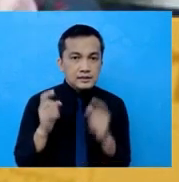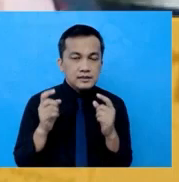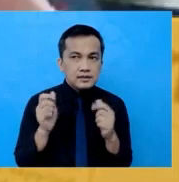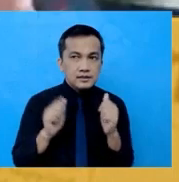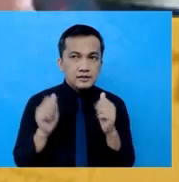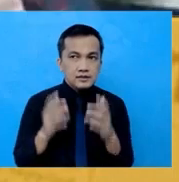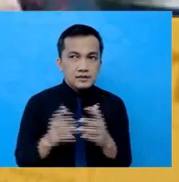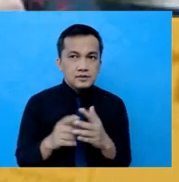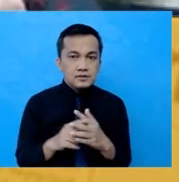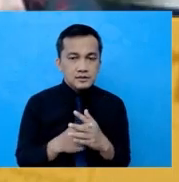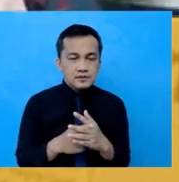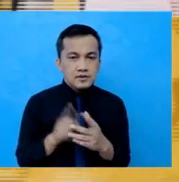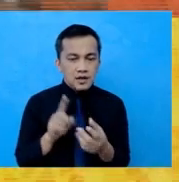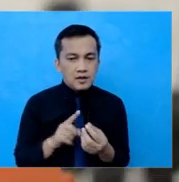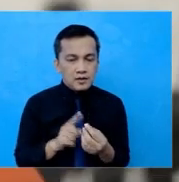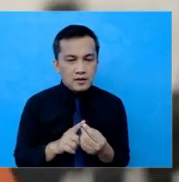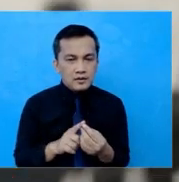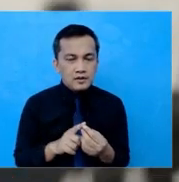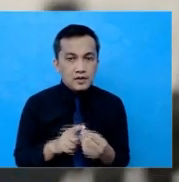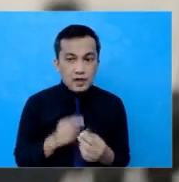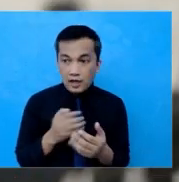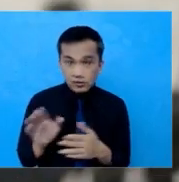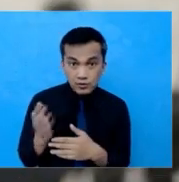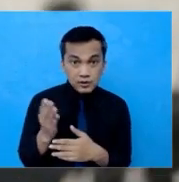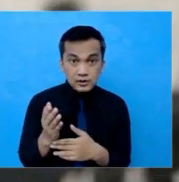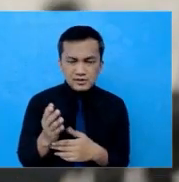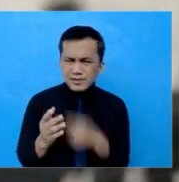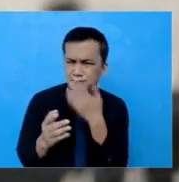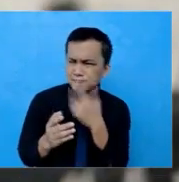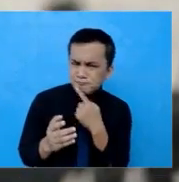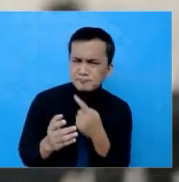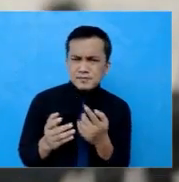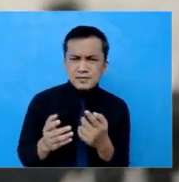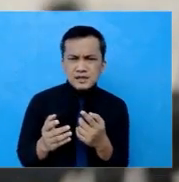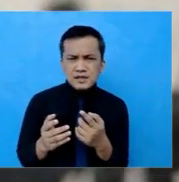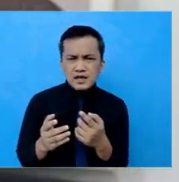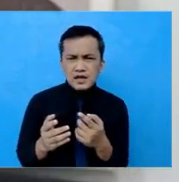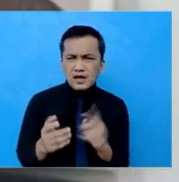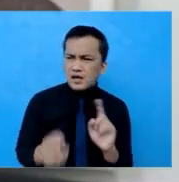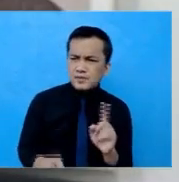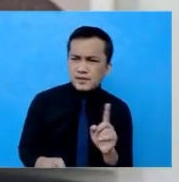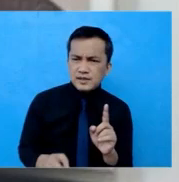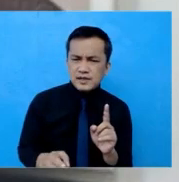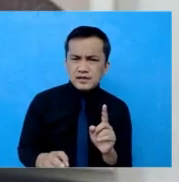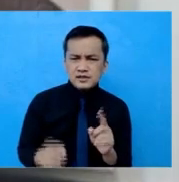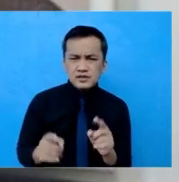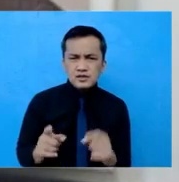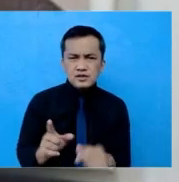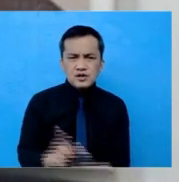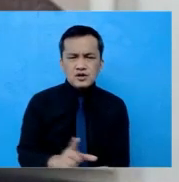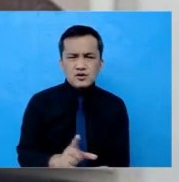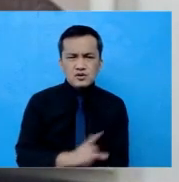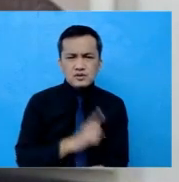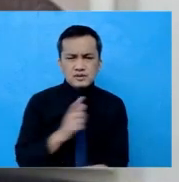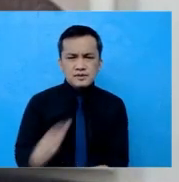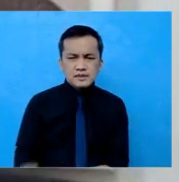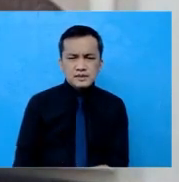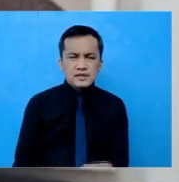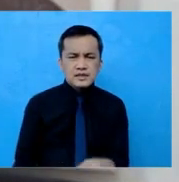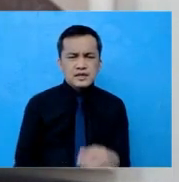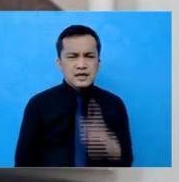Masa po kayo. Good morning, good morning. Ano ba yung sikreto ng longevity ng isang Rey Valera? Looking back, iniisip ko rin